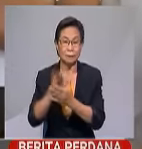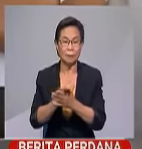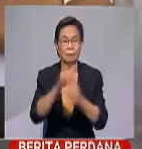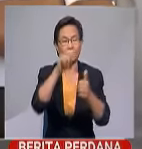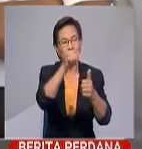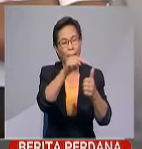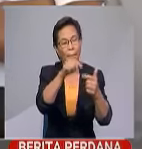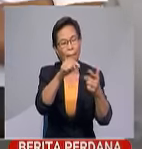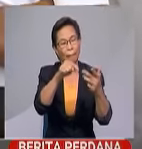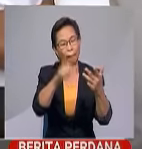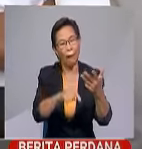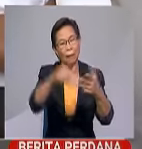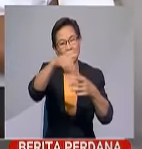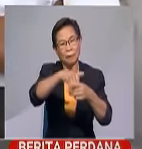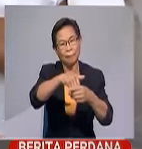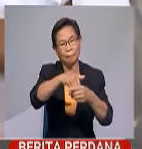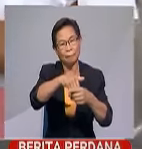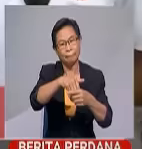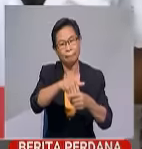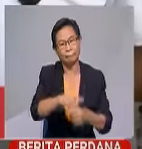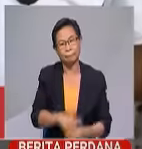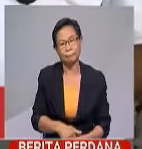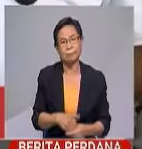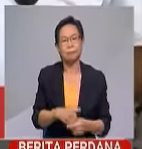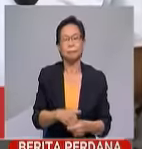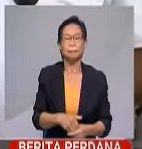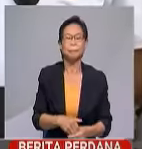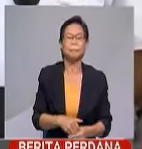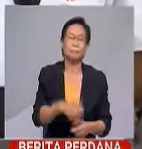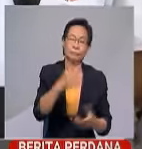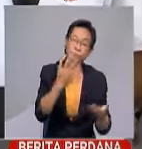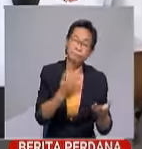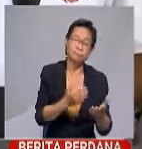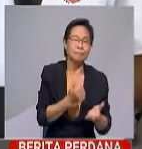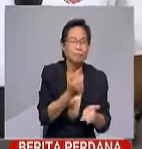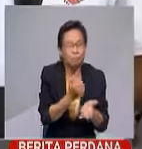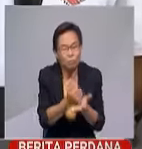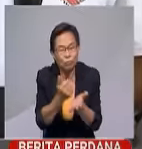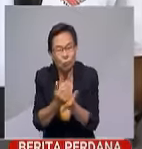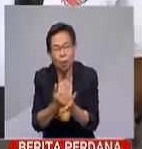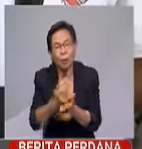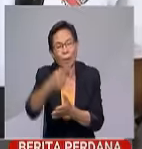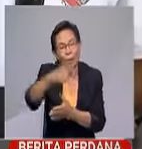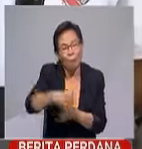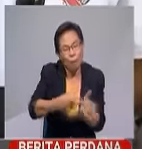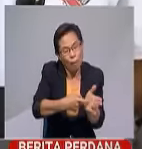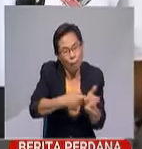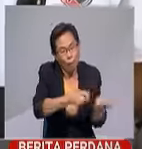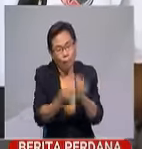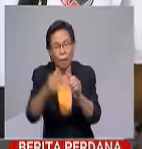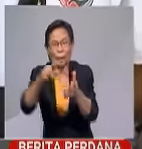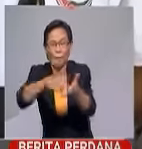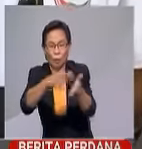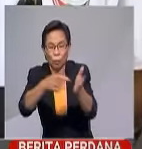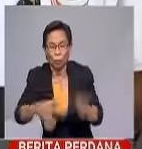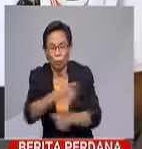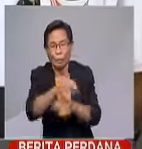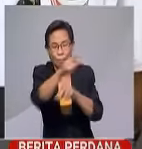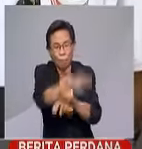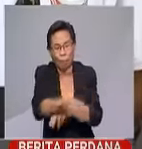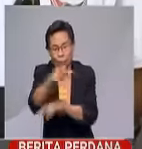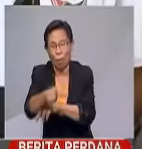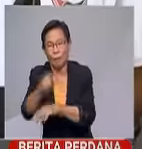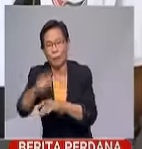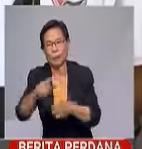ciri-ciri dalam memberikan segala bantuan yang diperlukan oleh pengundi dan penduduk itu